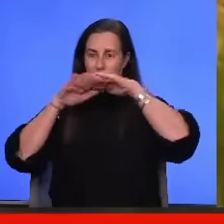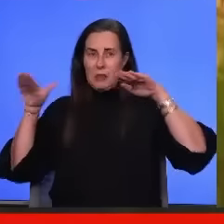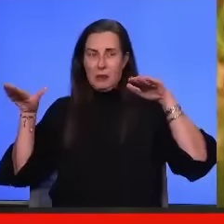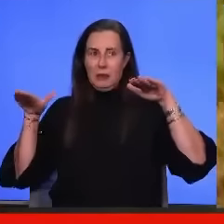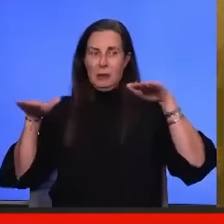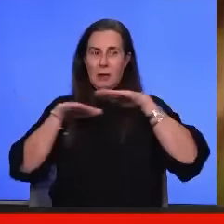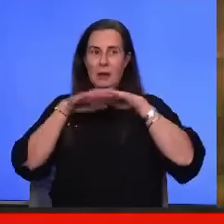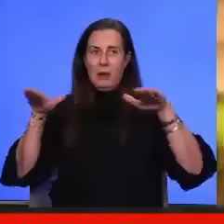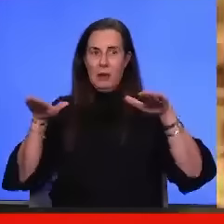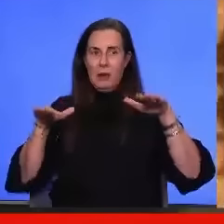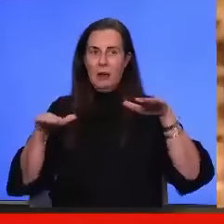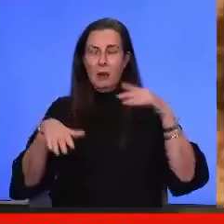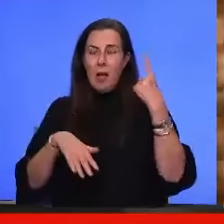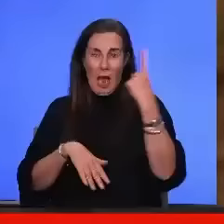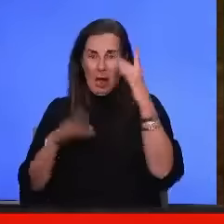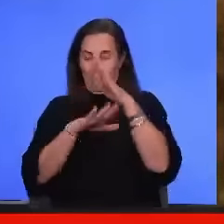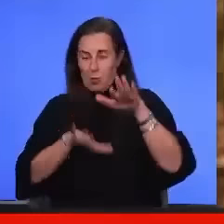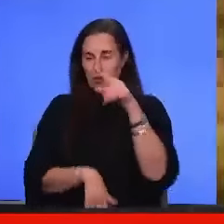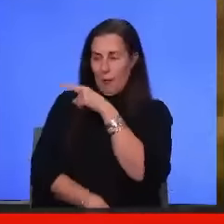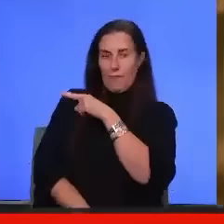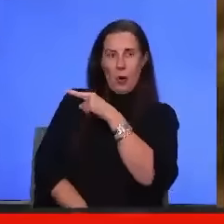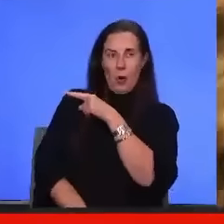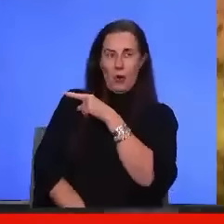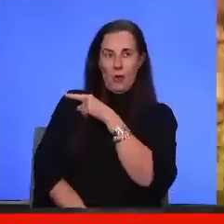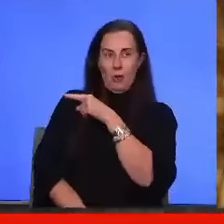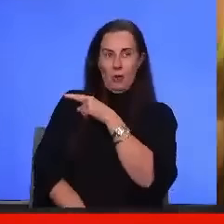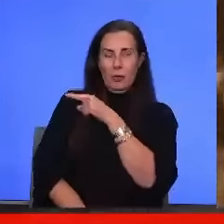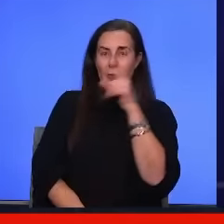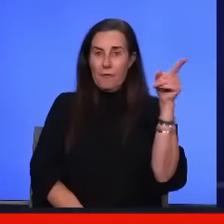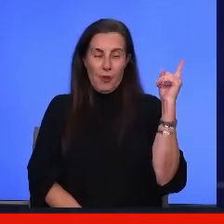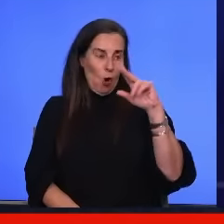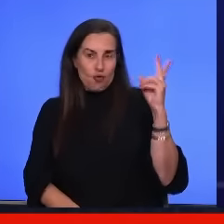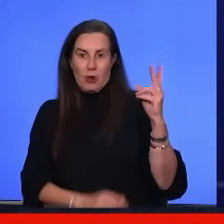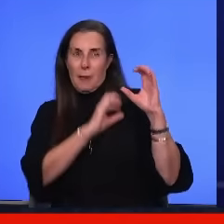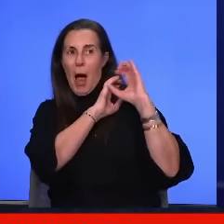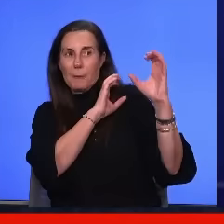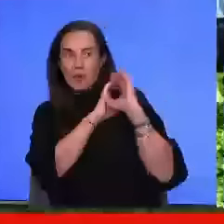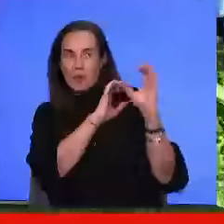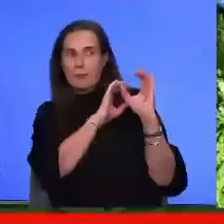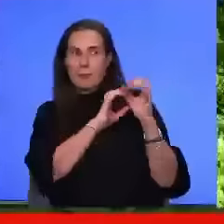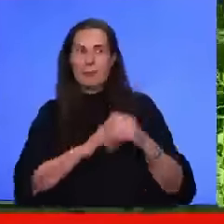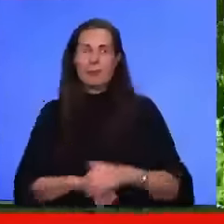מחוסה, ואז פתאום אחד מהם מתיישב פה, אחד מהם פה עם RPG.